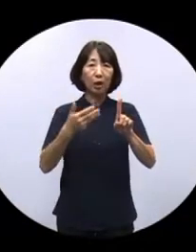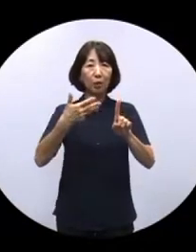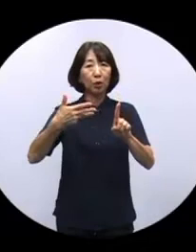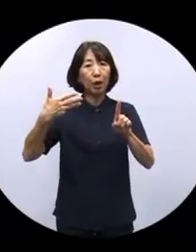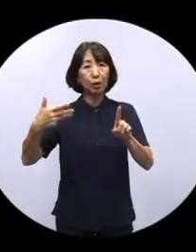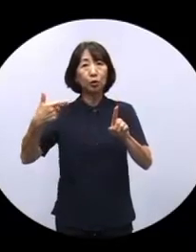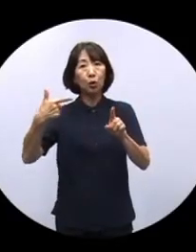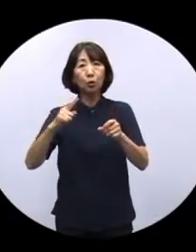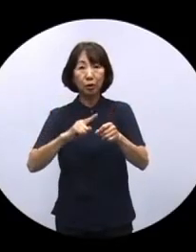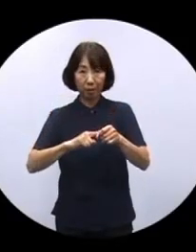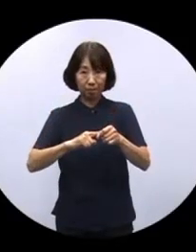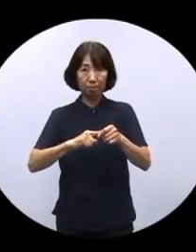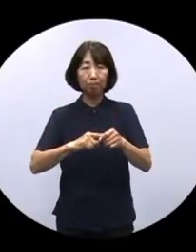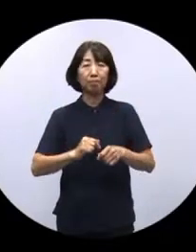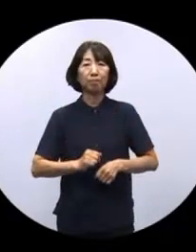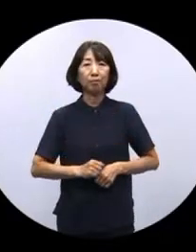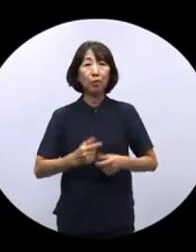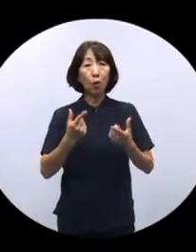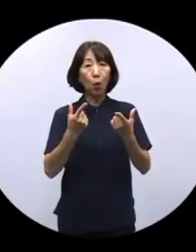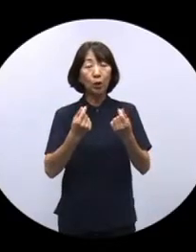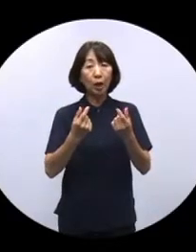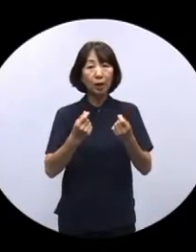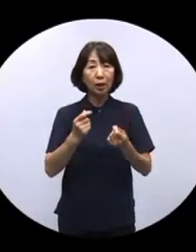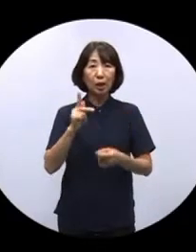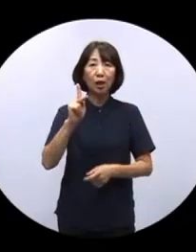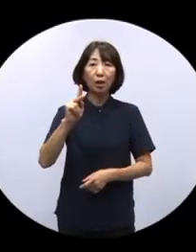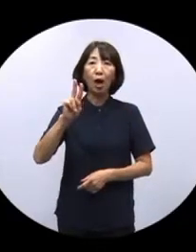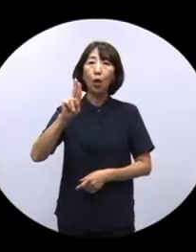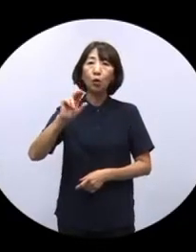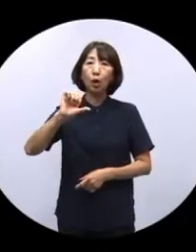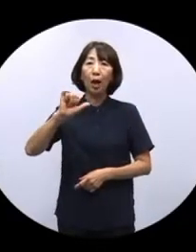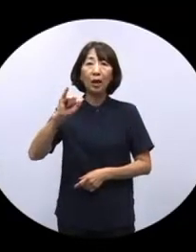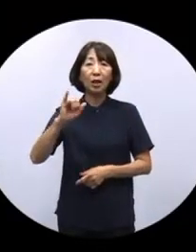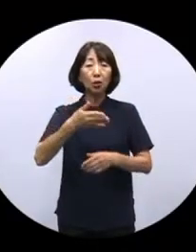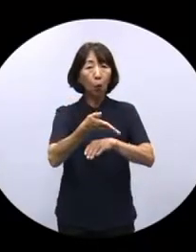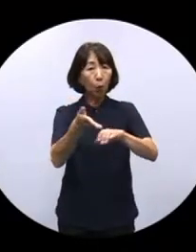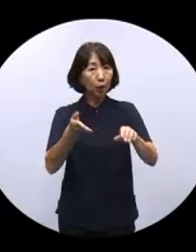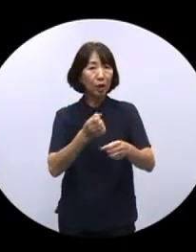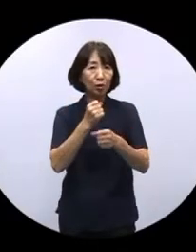1886年に同じくカウアイ島で作られました。